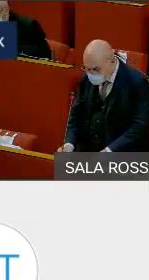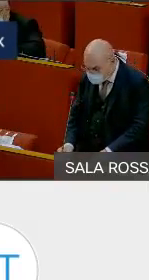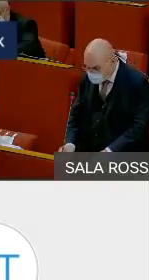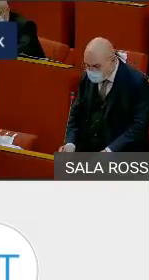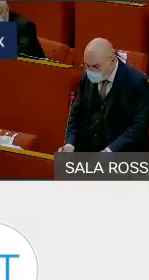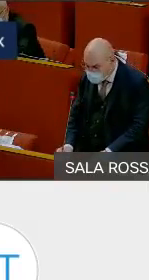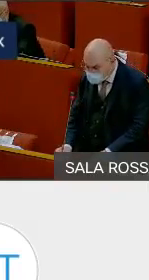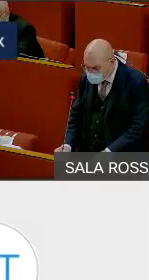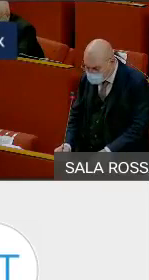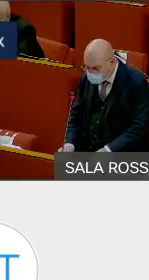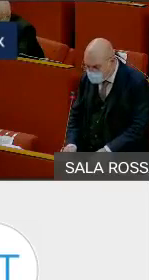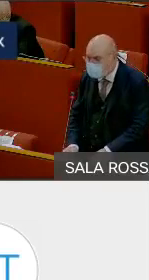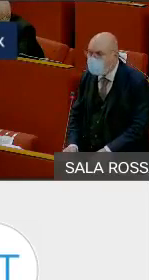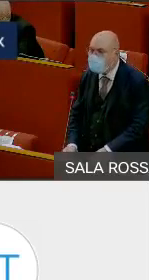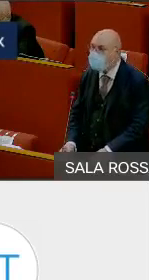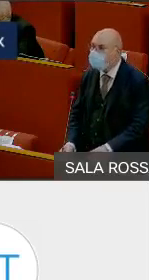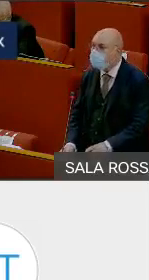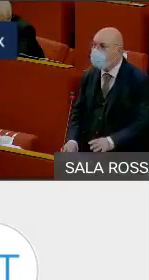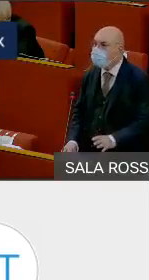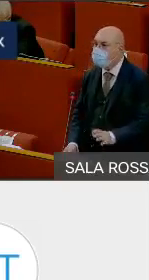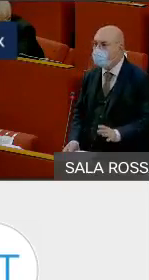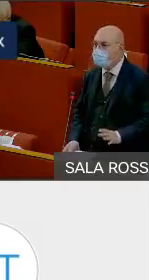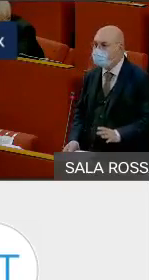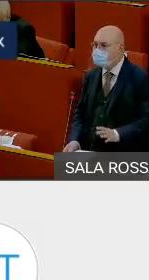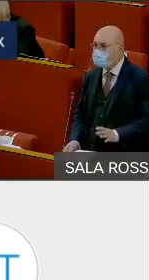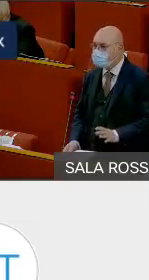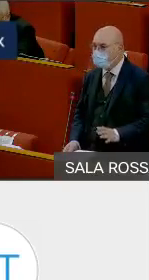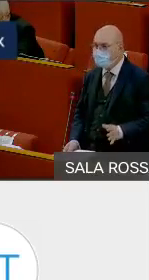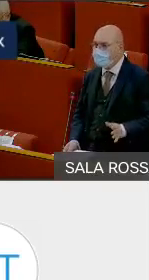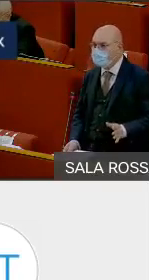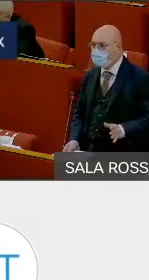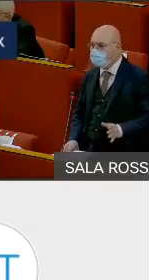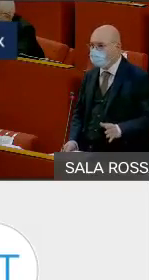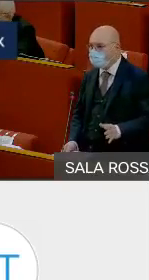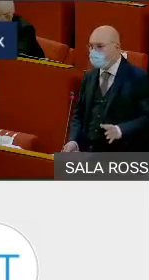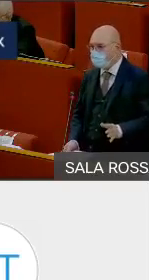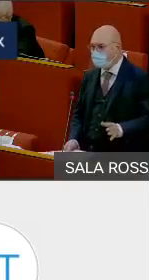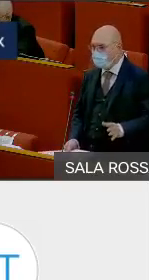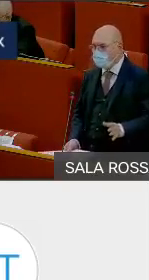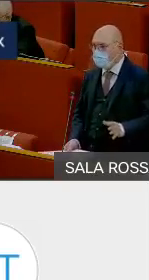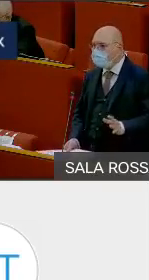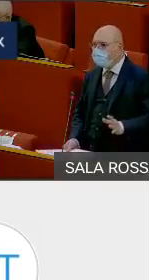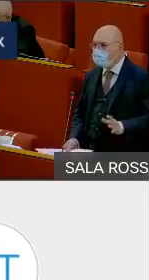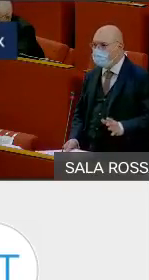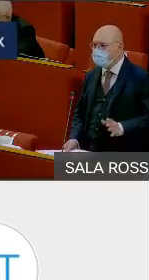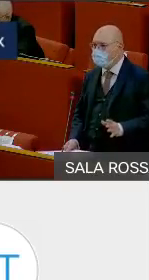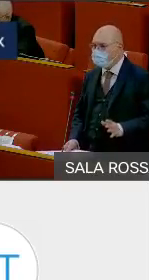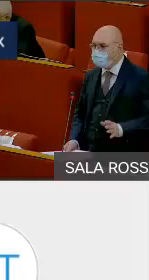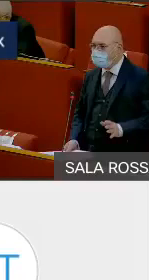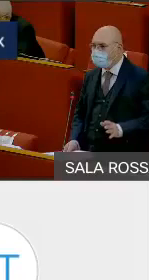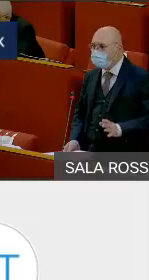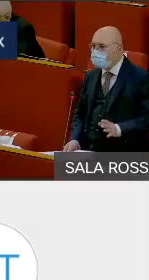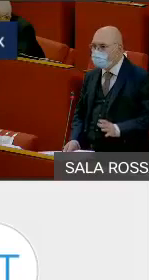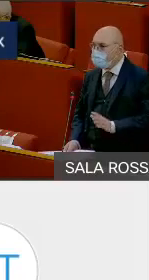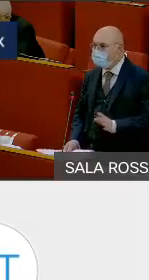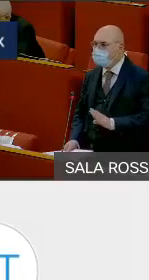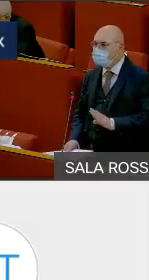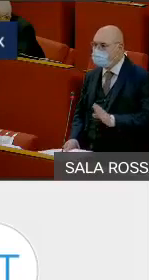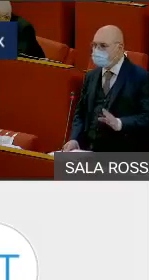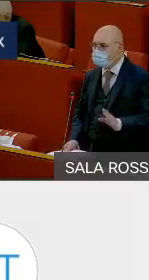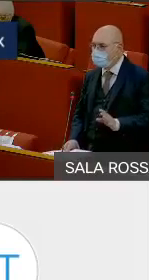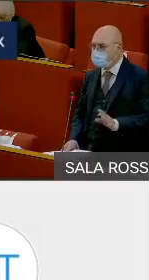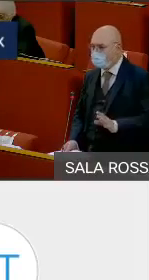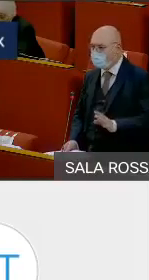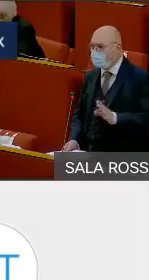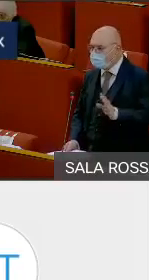delle piante del territorio sa che ci sia la possibilità di avere almeno degli spazi su cui la garanzia